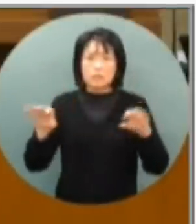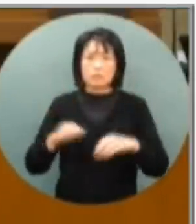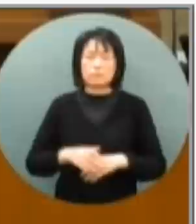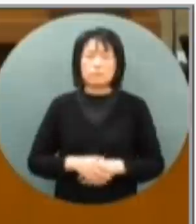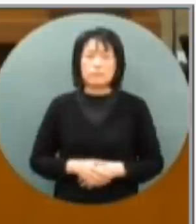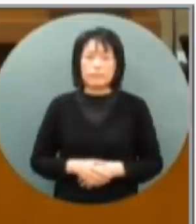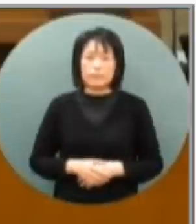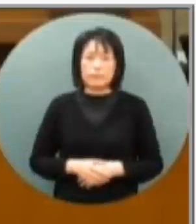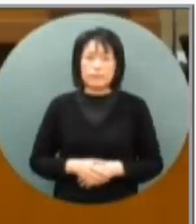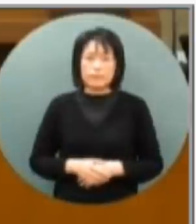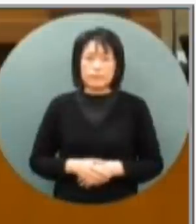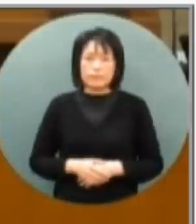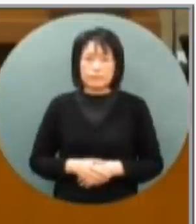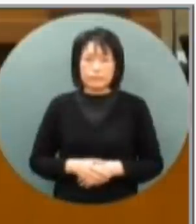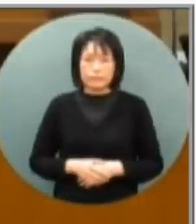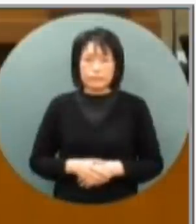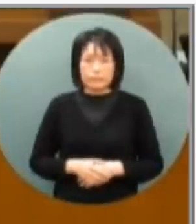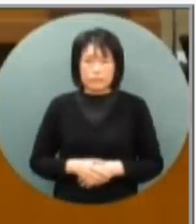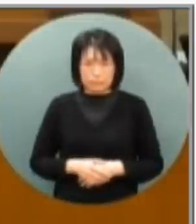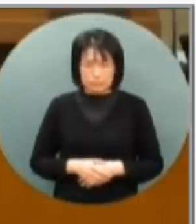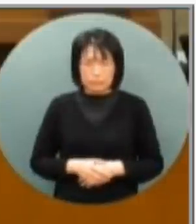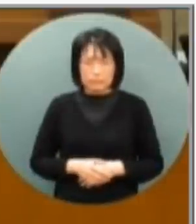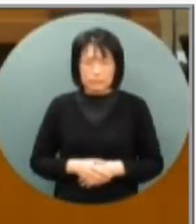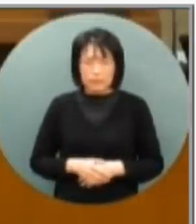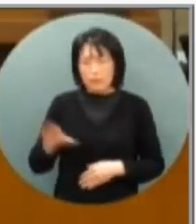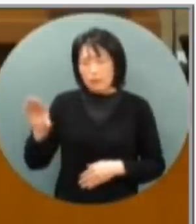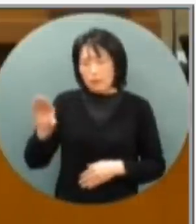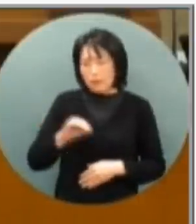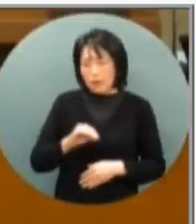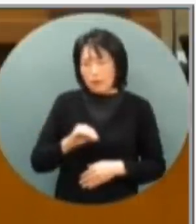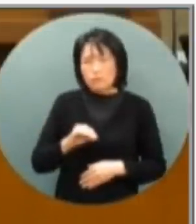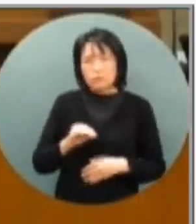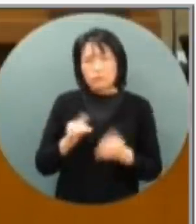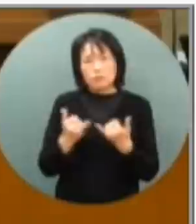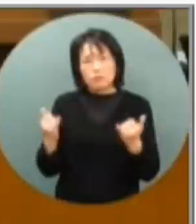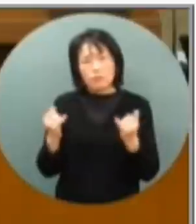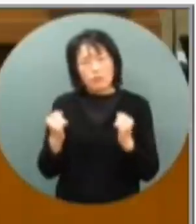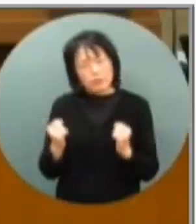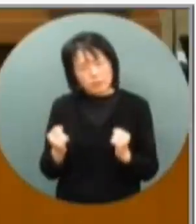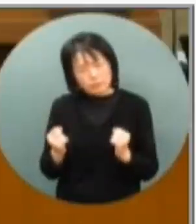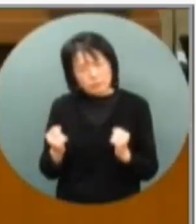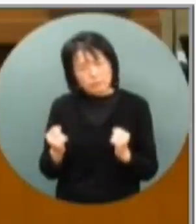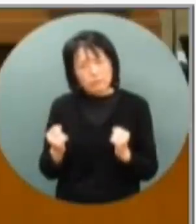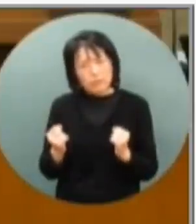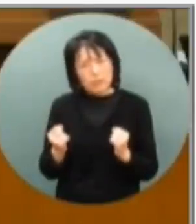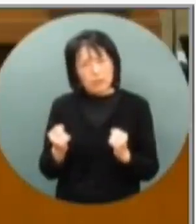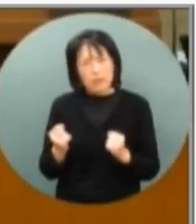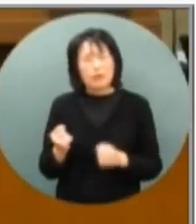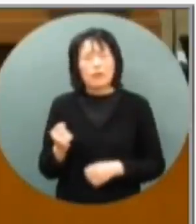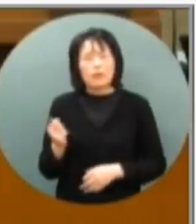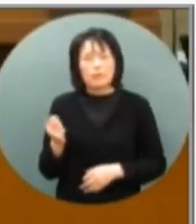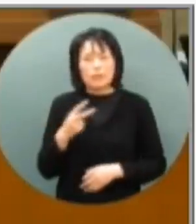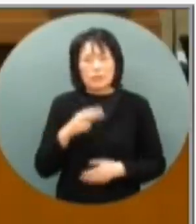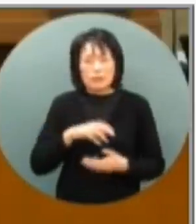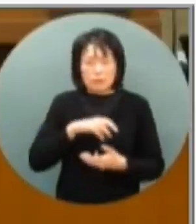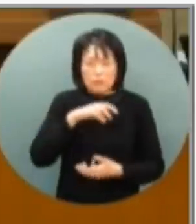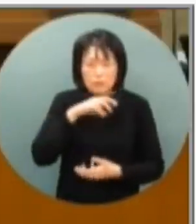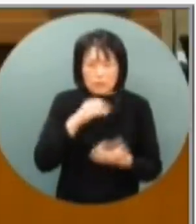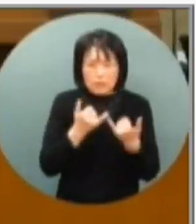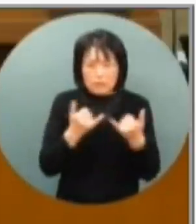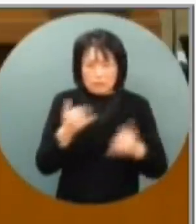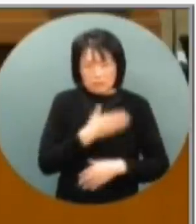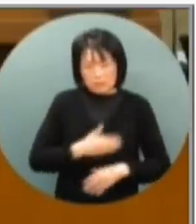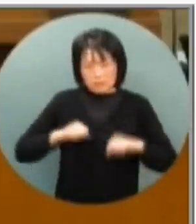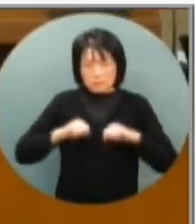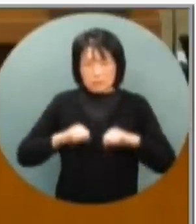ども、来られる年もあれば、まあ、正直あのなかなかもうお年も召してですね行って健康上の